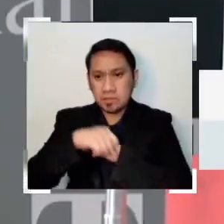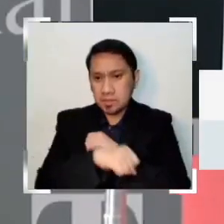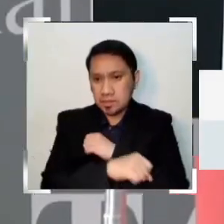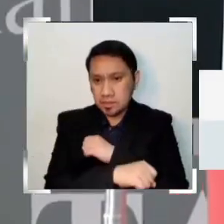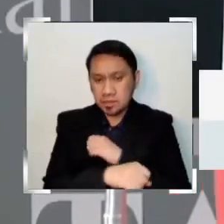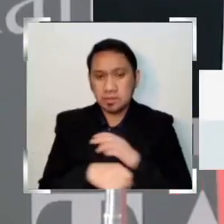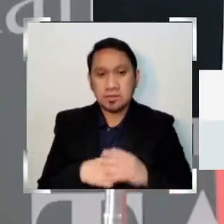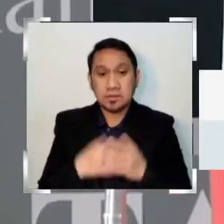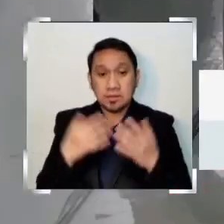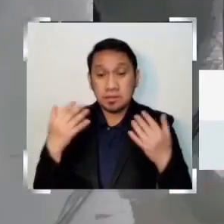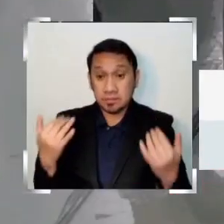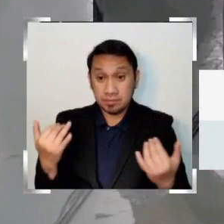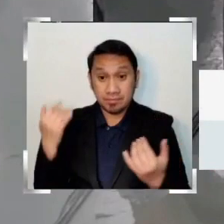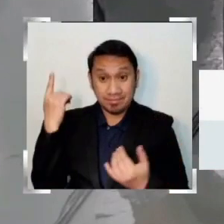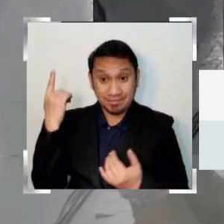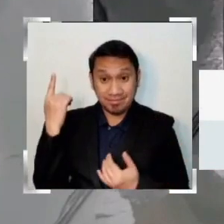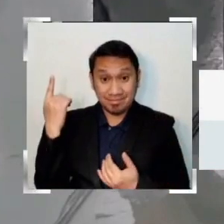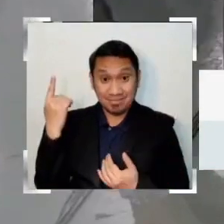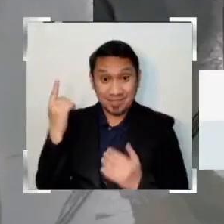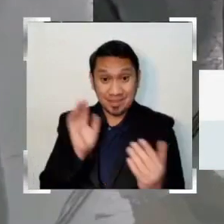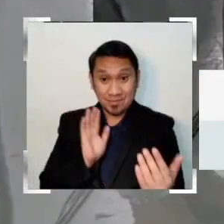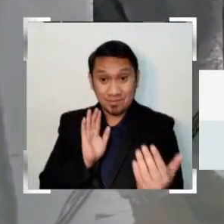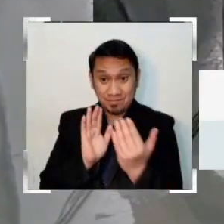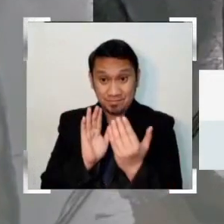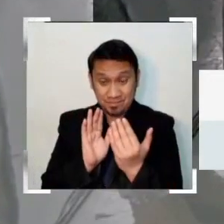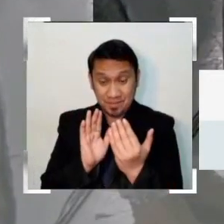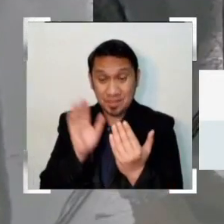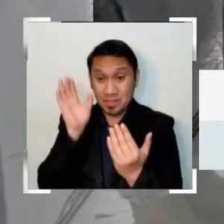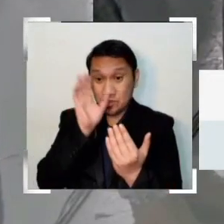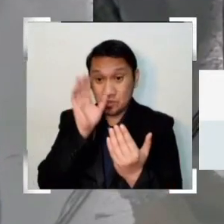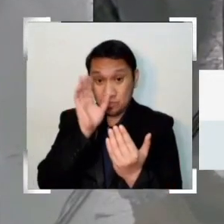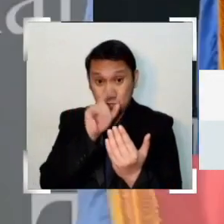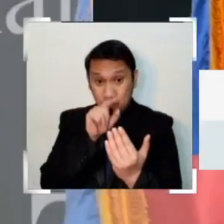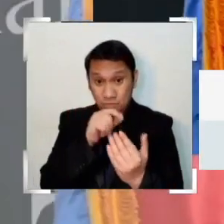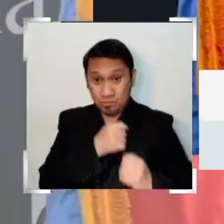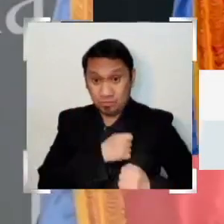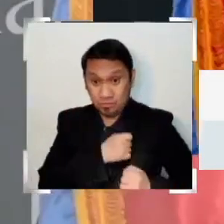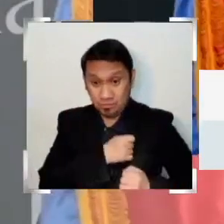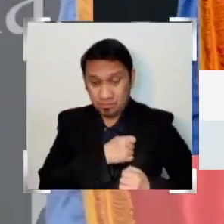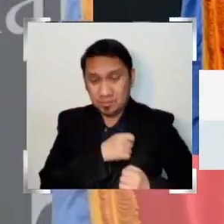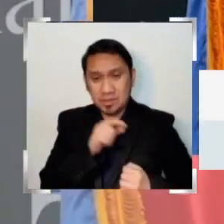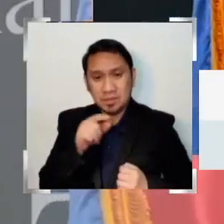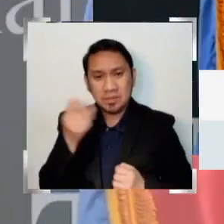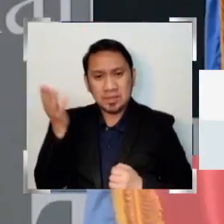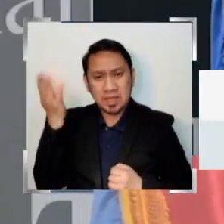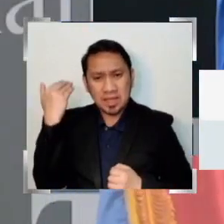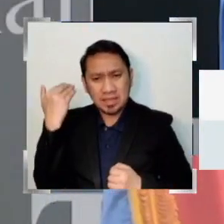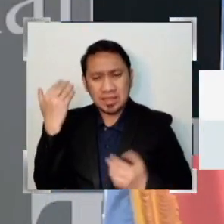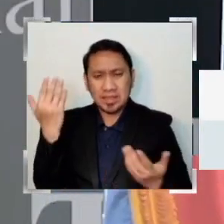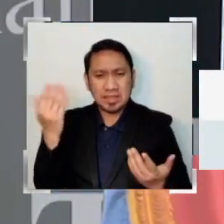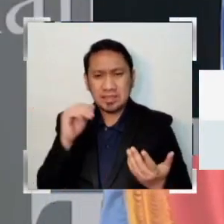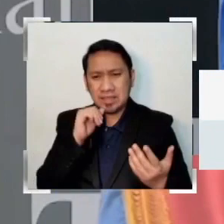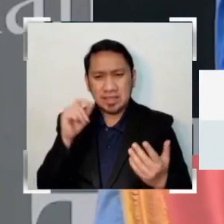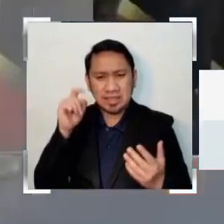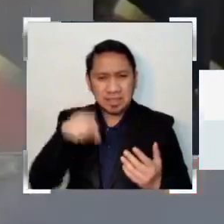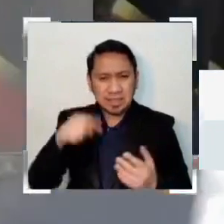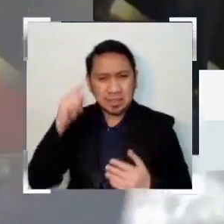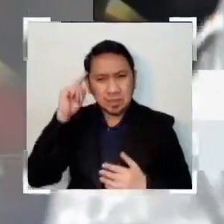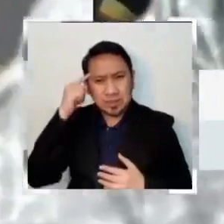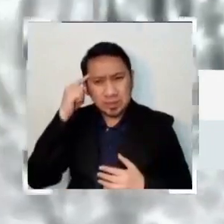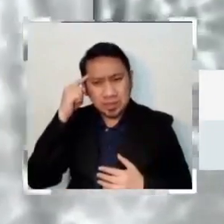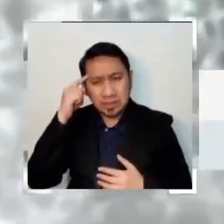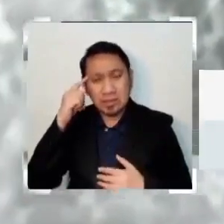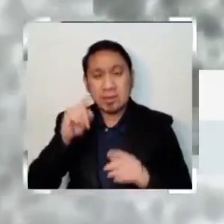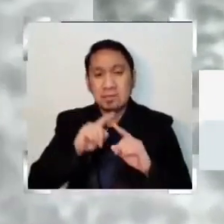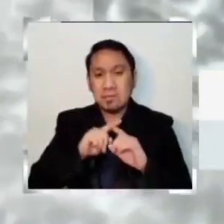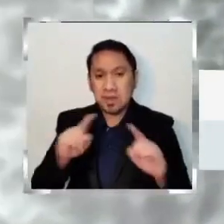AFP Visayas Command sa Cebu. Anya, kung dati hindi natin kailangang isipin ang kompetisyon ng mga superpower, ngayon nagbabago